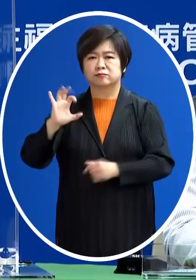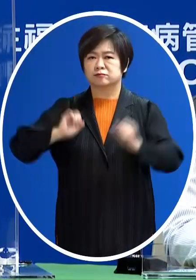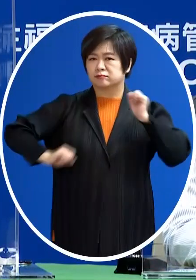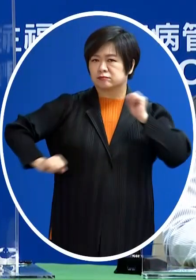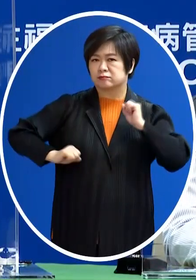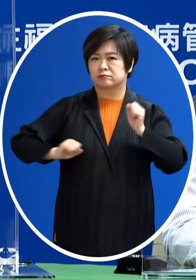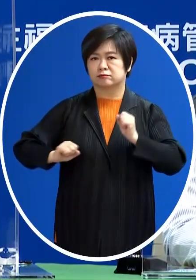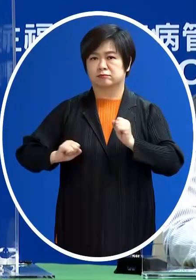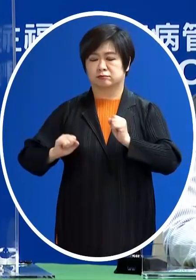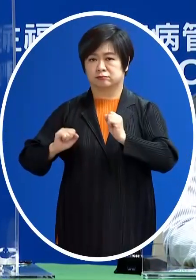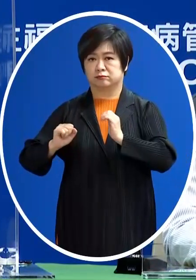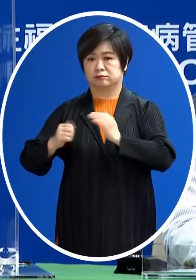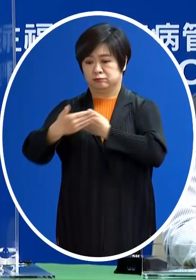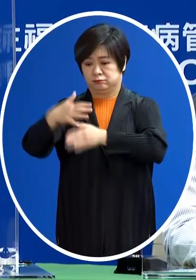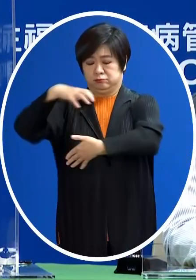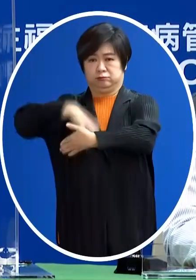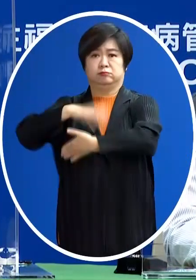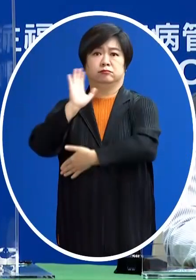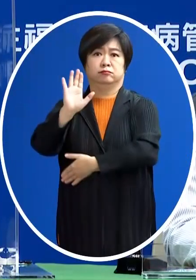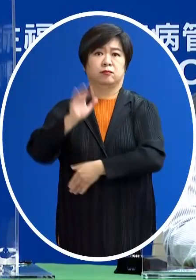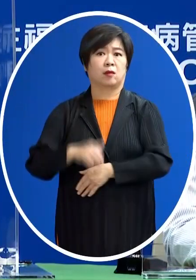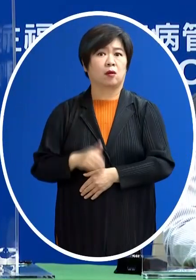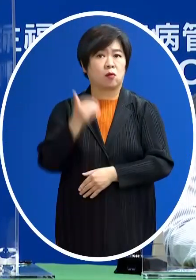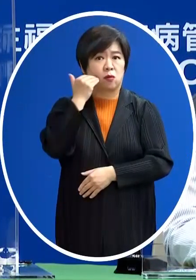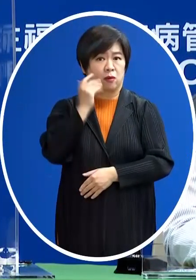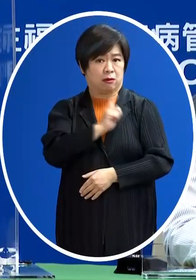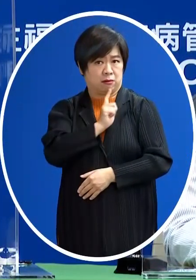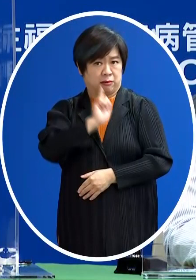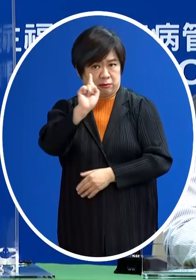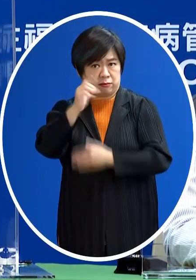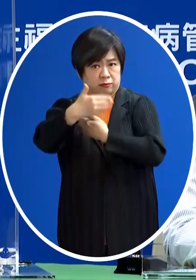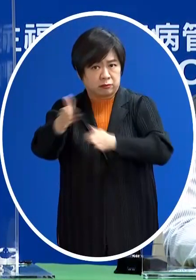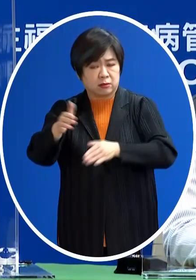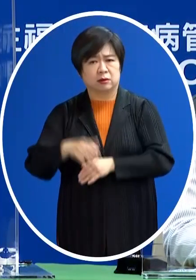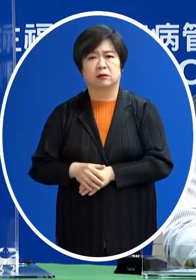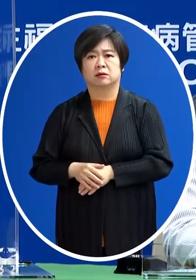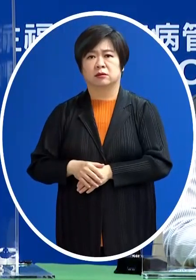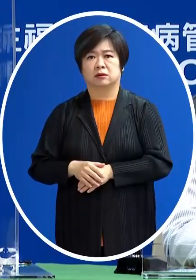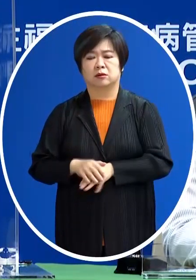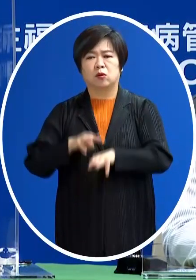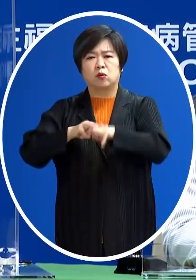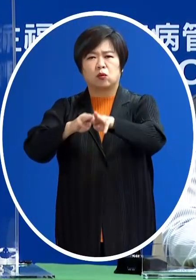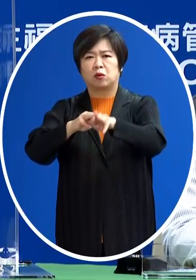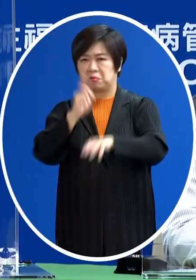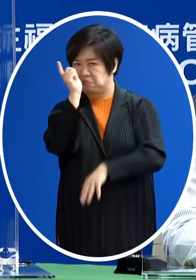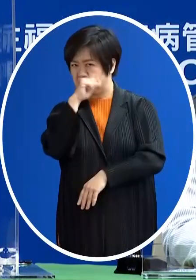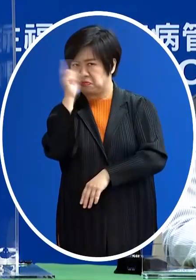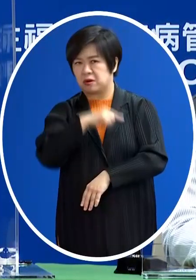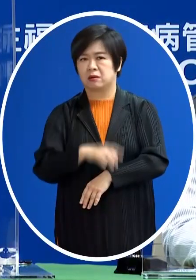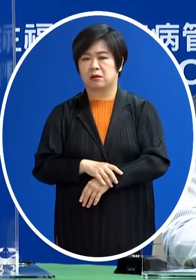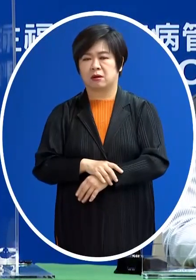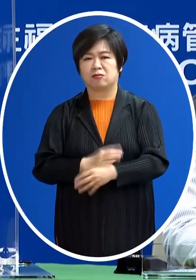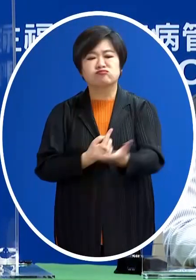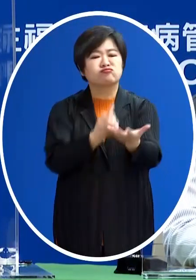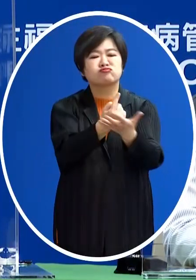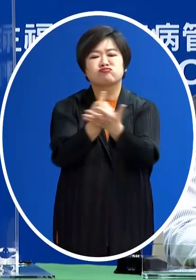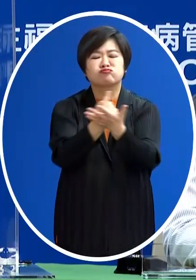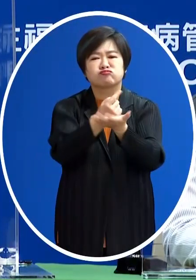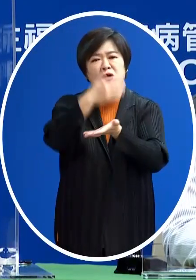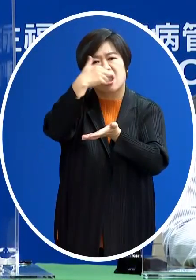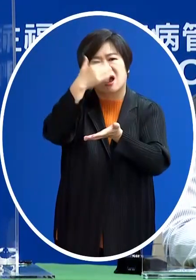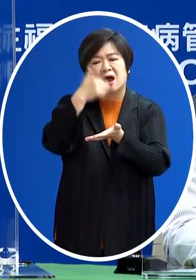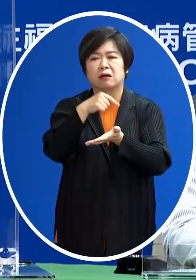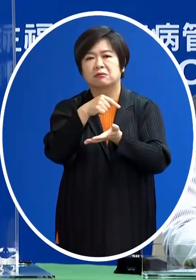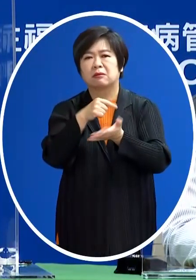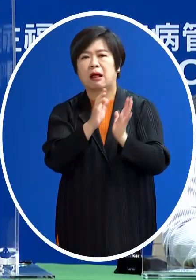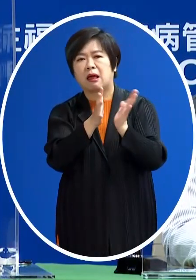所以我们那时候讲，就是说，如果一人一室的时候，哦，那千万哈就不要出来跟大家共聚哈，就一定要待在